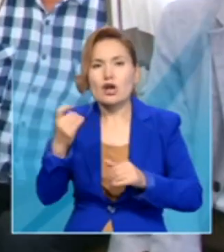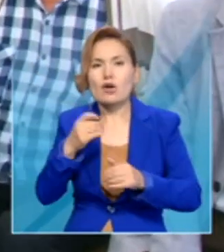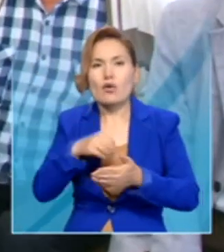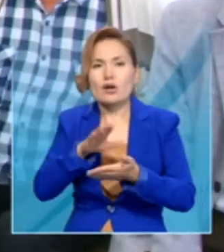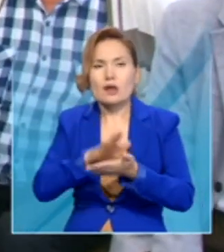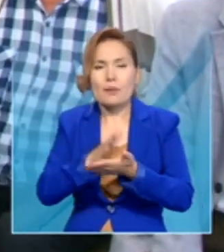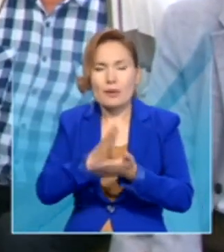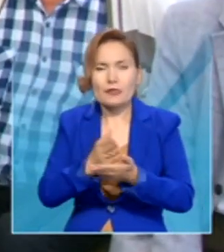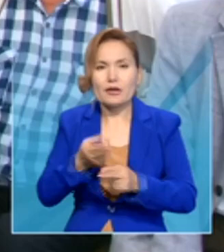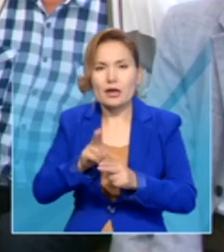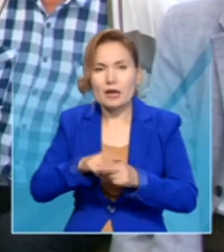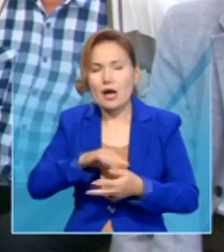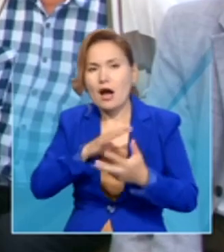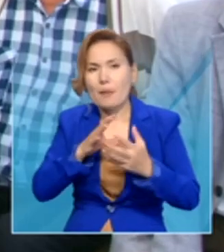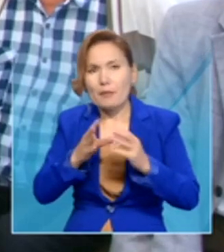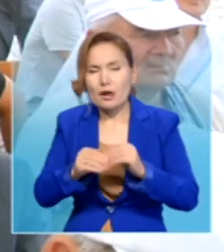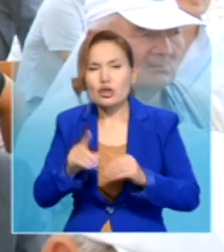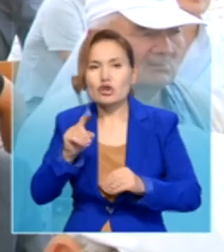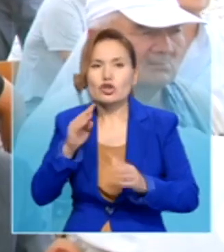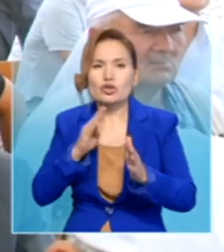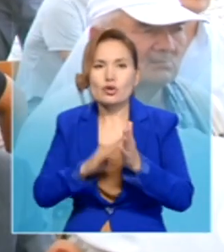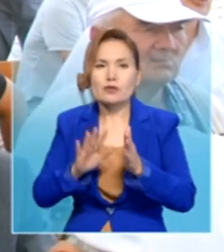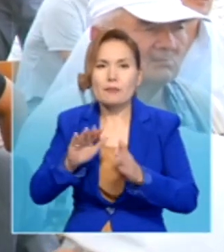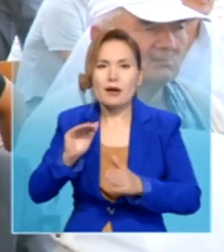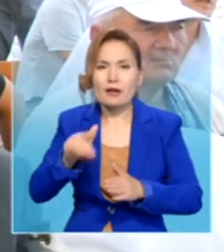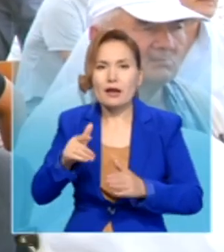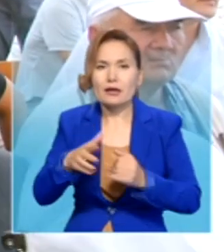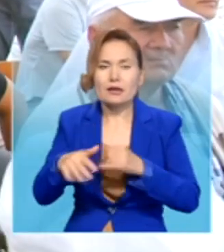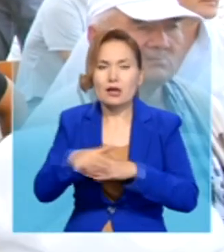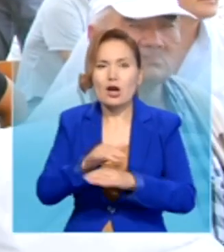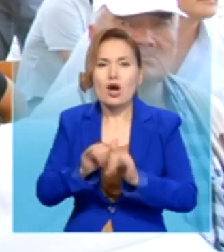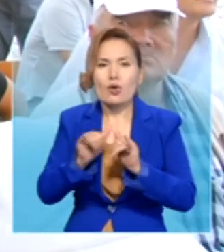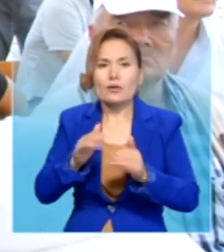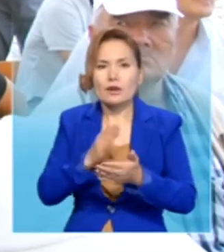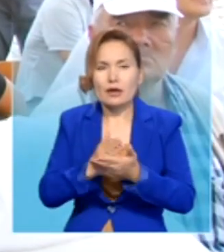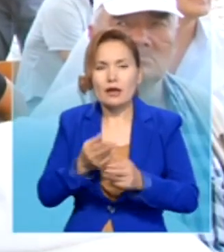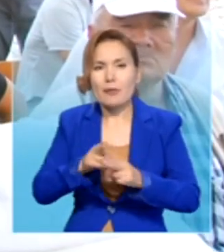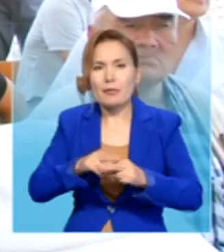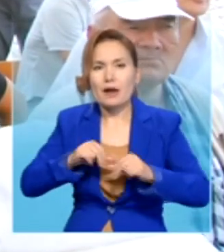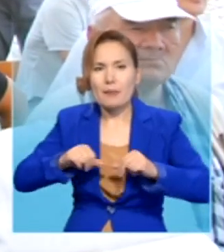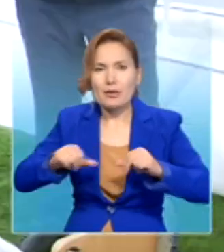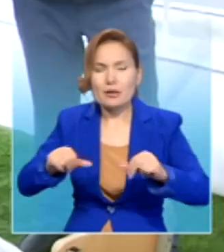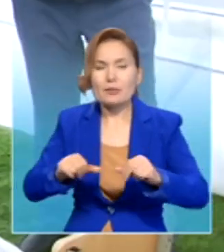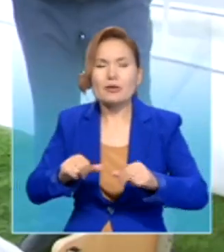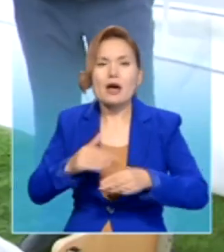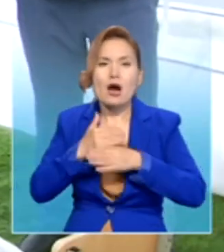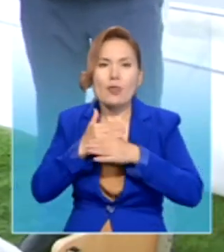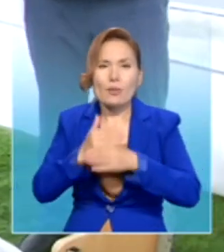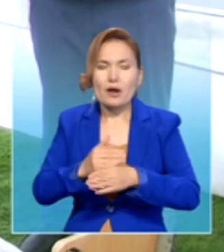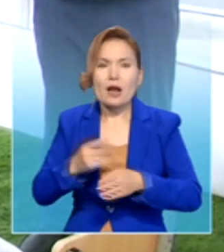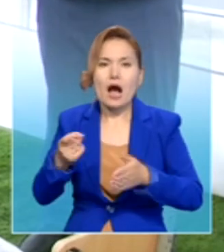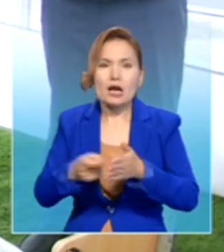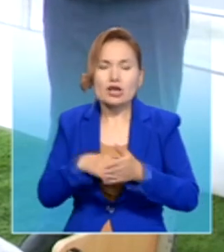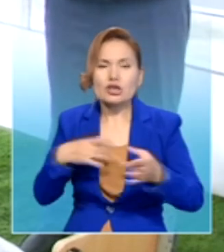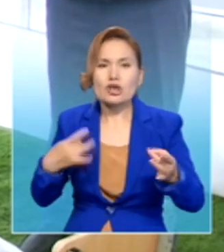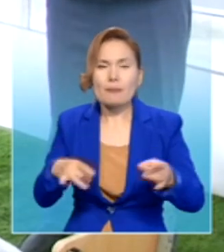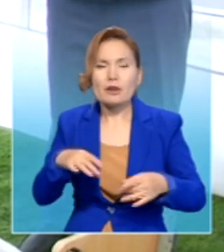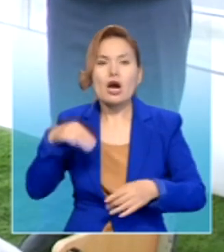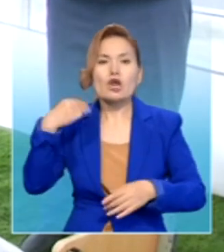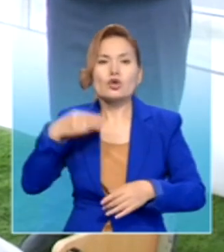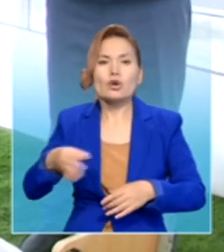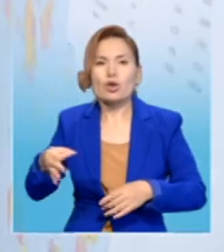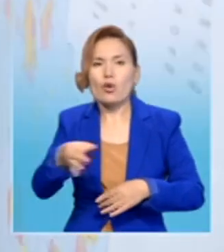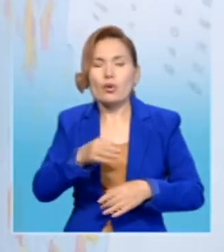мекен жерлерінің жалпы көлемін 195 мың гектарға ұлғайтылмақ. Соңғы бірнеше айда комиссияның күшімен Қарағанды, Жамбыл және